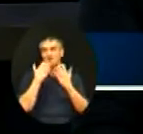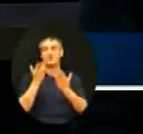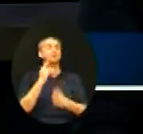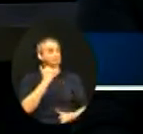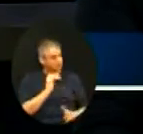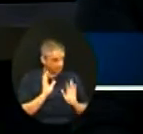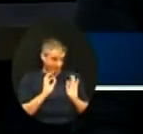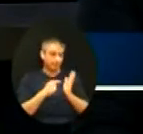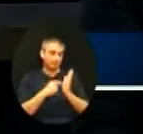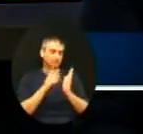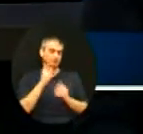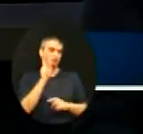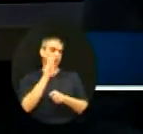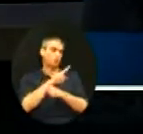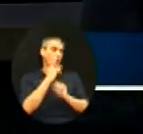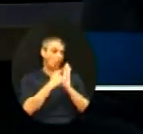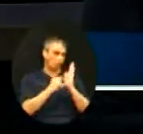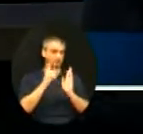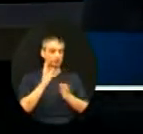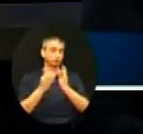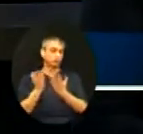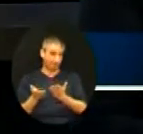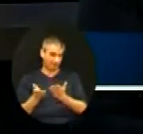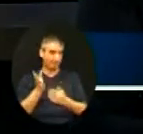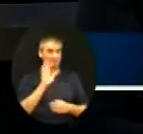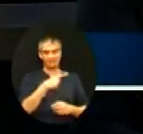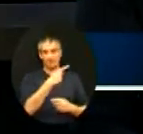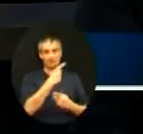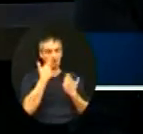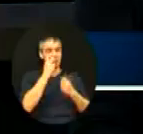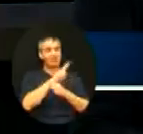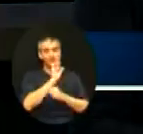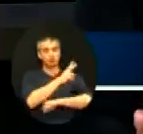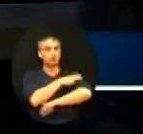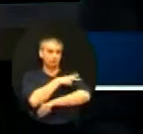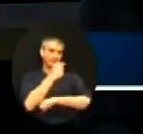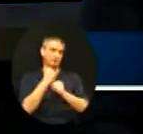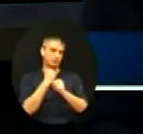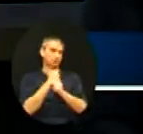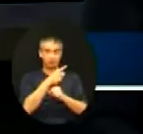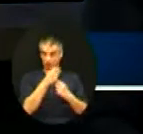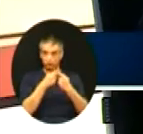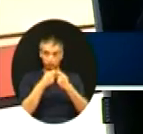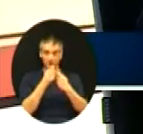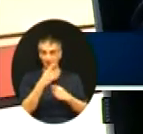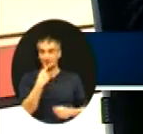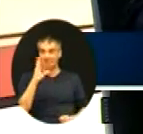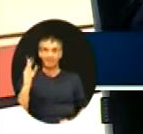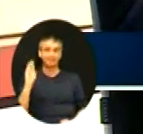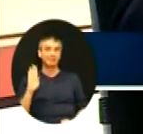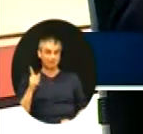הזאת. בסדר, אז בשביל זה יש את גורמי החוק, בשביל זה יש גורמים משפטיים וגורמי אכיפה של המשטרה, והם יעשו את העבודה שלהם. את שותפה לדברים של דוד